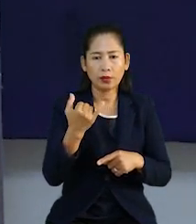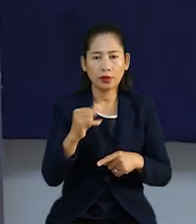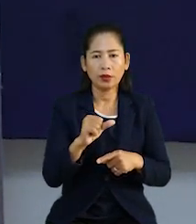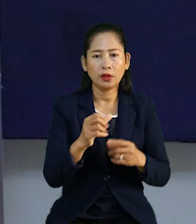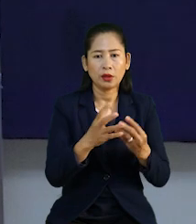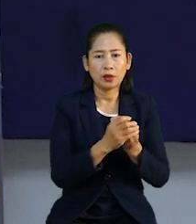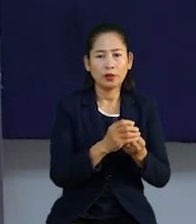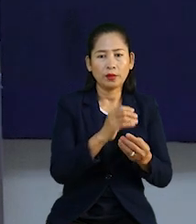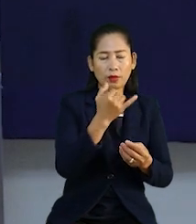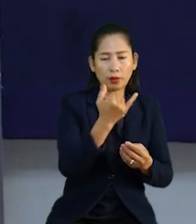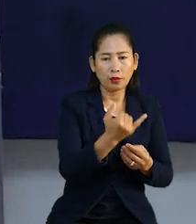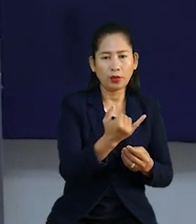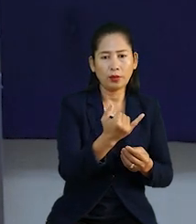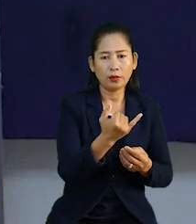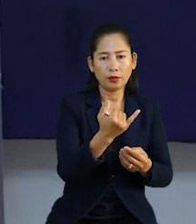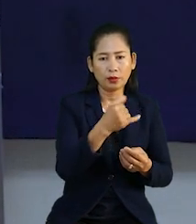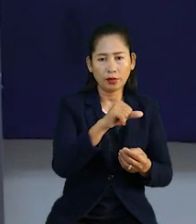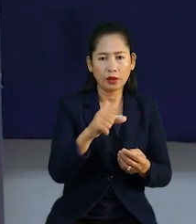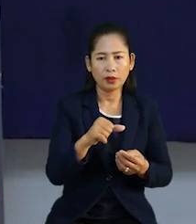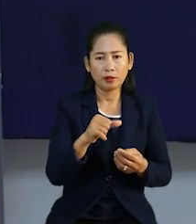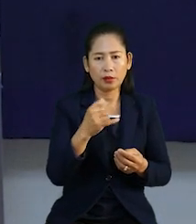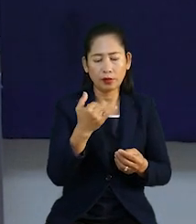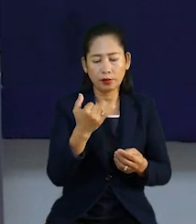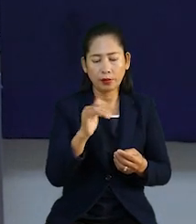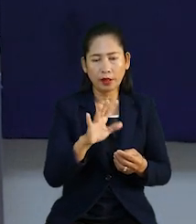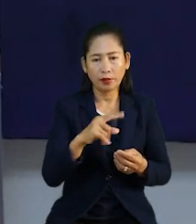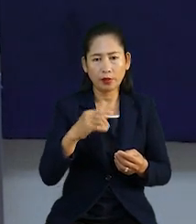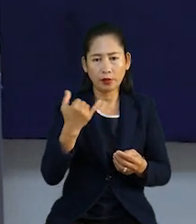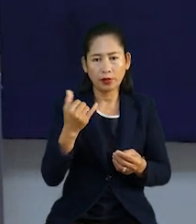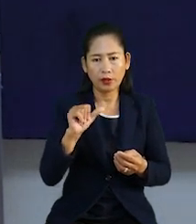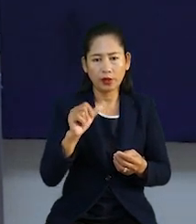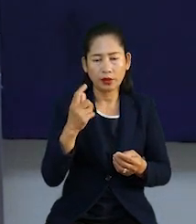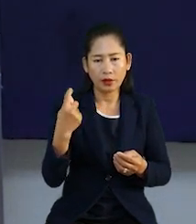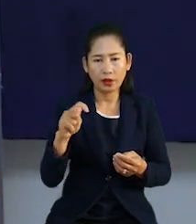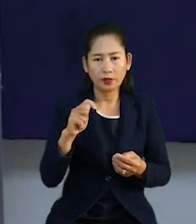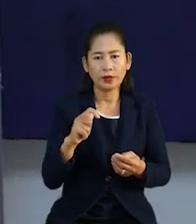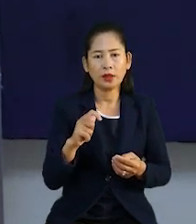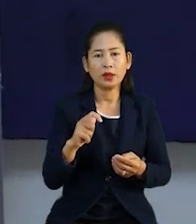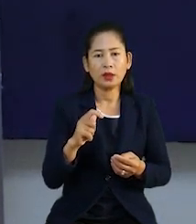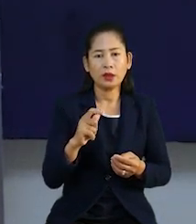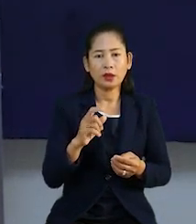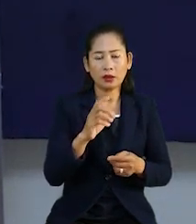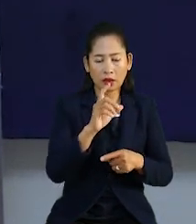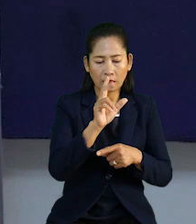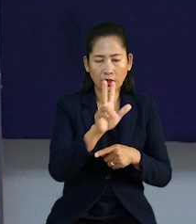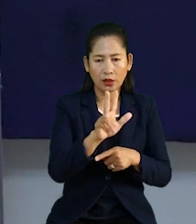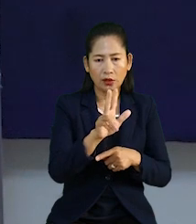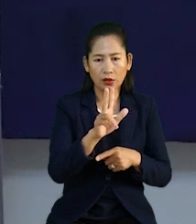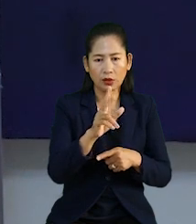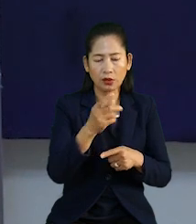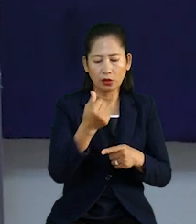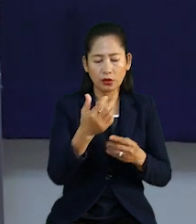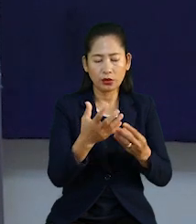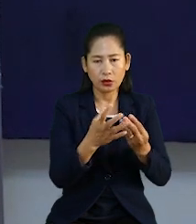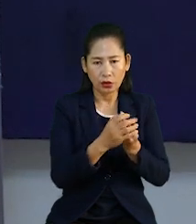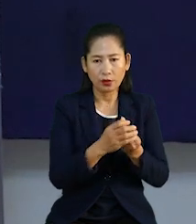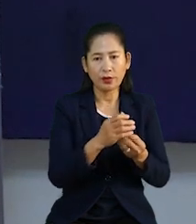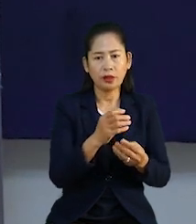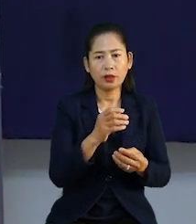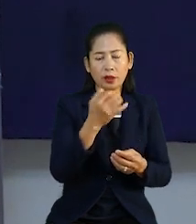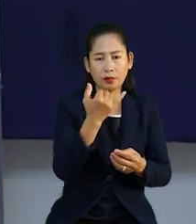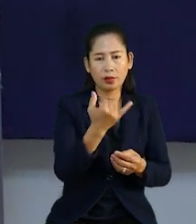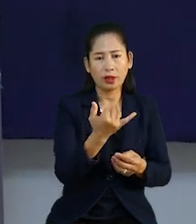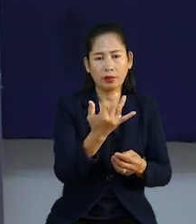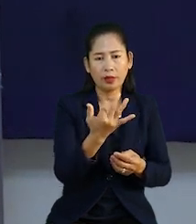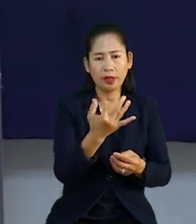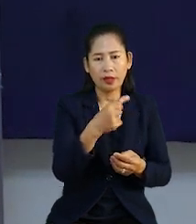xa rộp miên lầm lấy pram mùi mơn, pram poan, pram mùi rồi riêng. Nâng tông khó prạ xa rộp miên lầm lấy